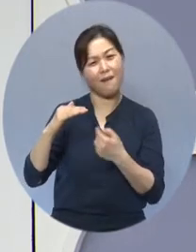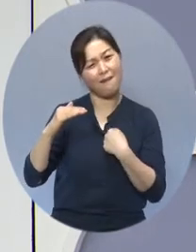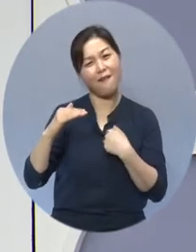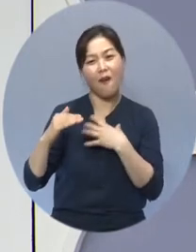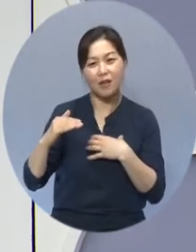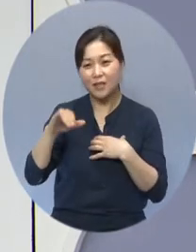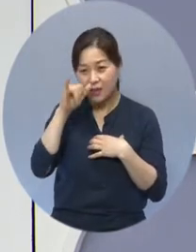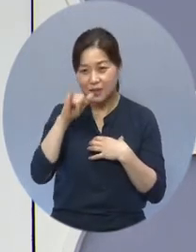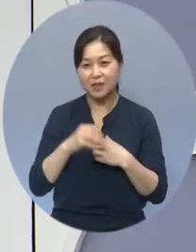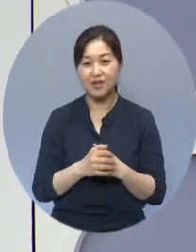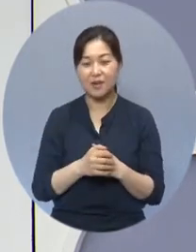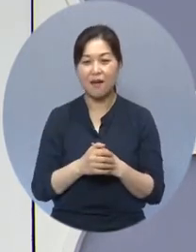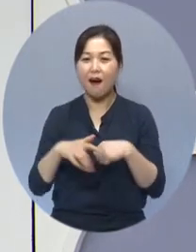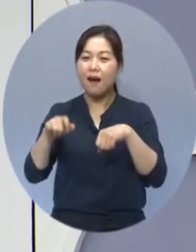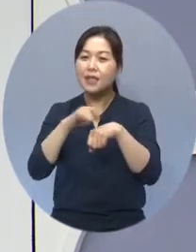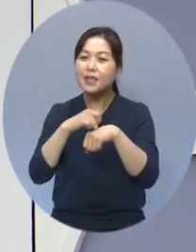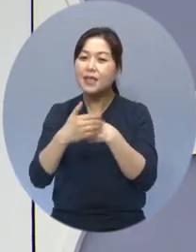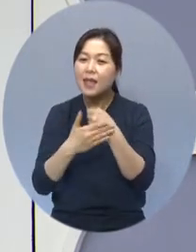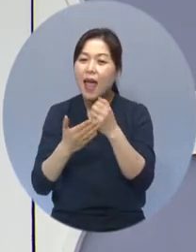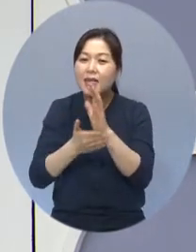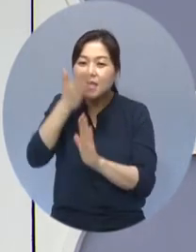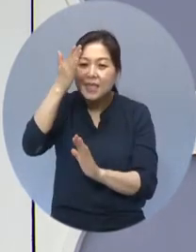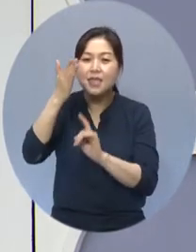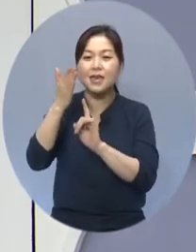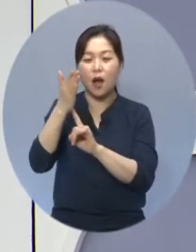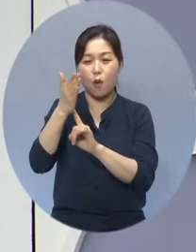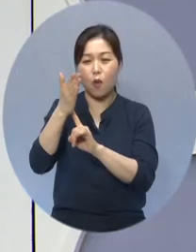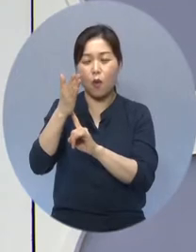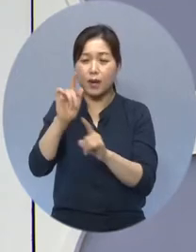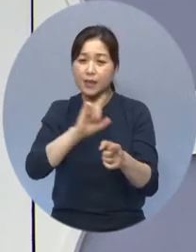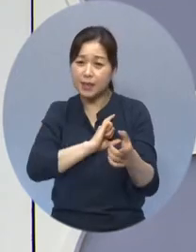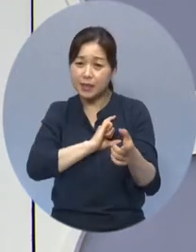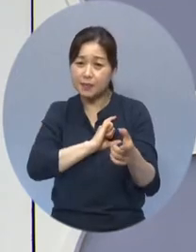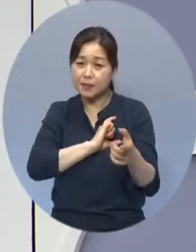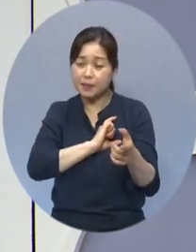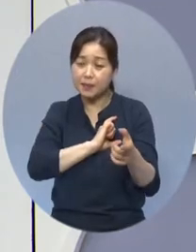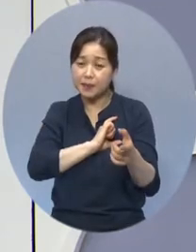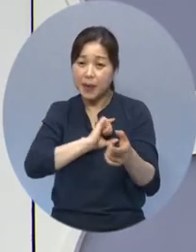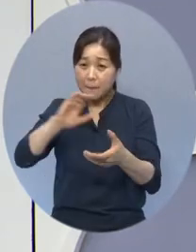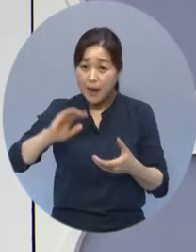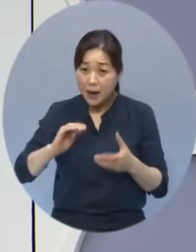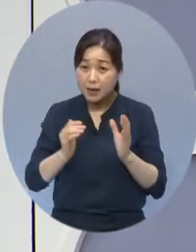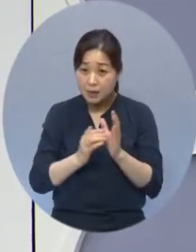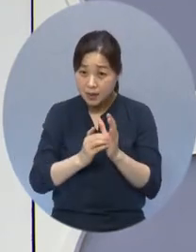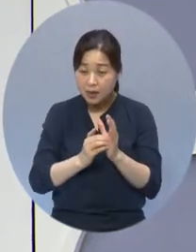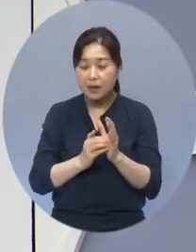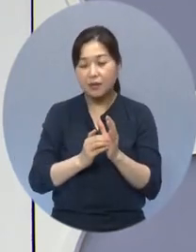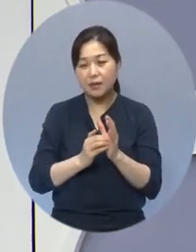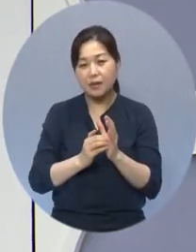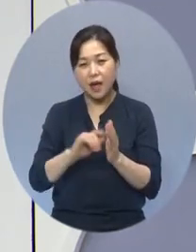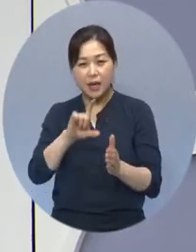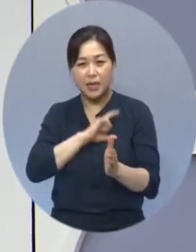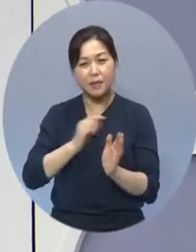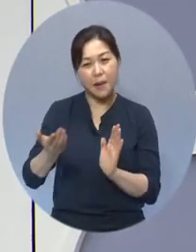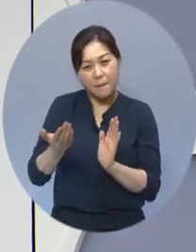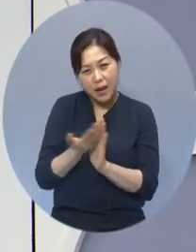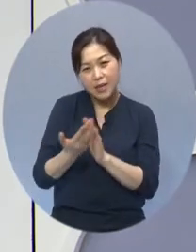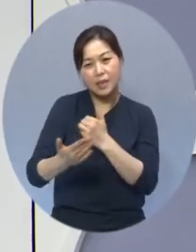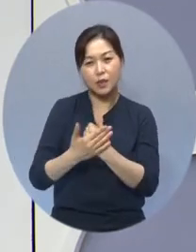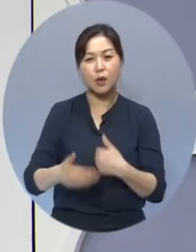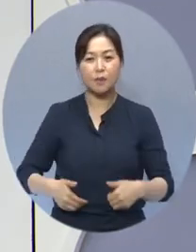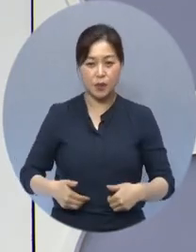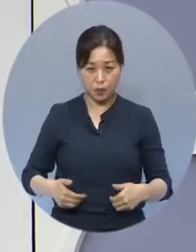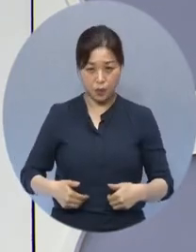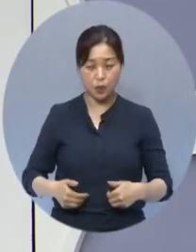이게 특례시라는 명칭을 가져왔는데 정말 그 명칭에 맞는 옷을 잘 맞춰 주셔야 되는데